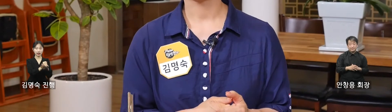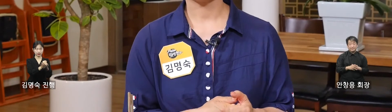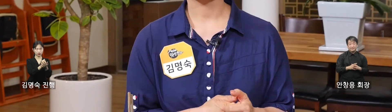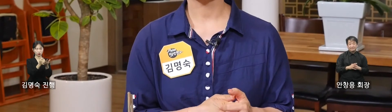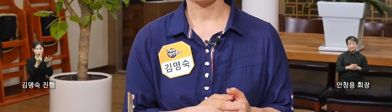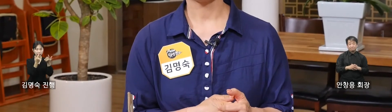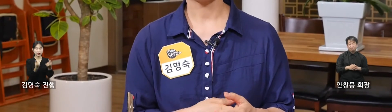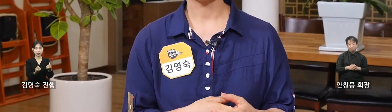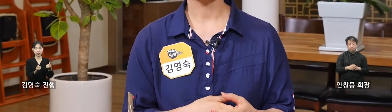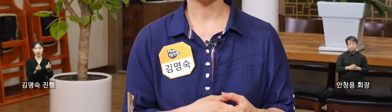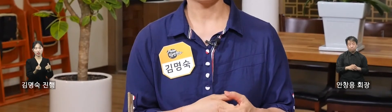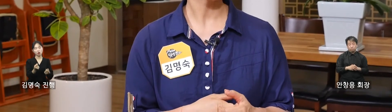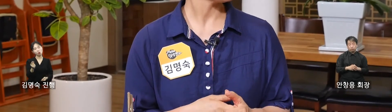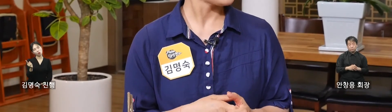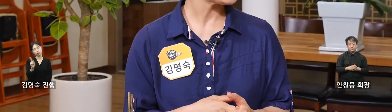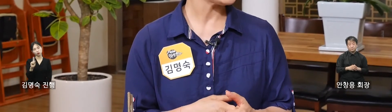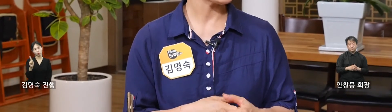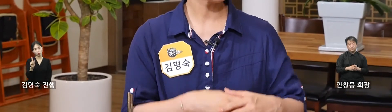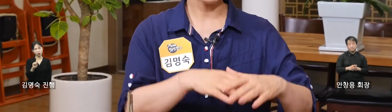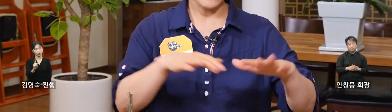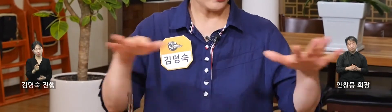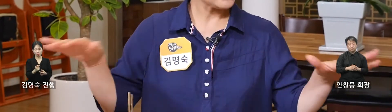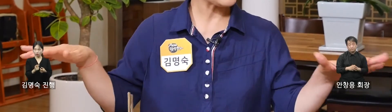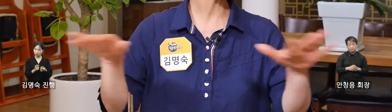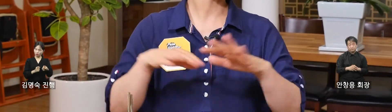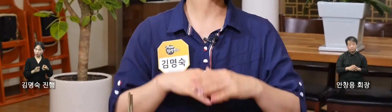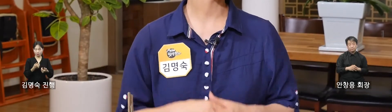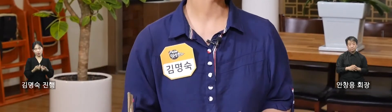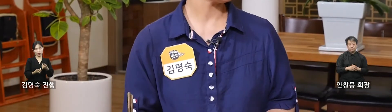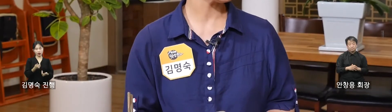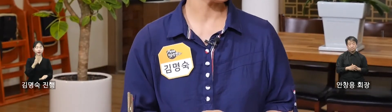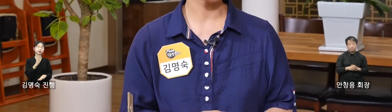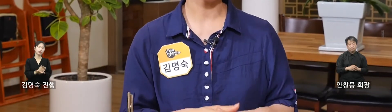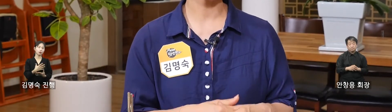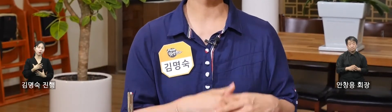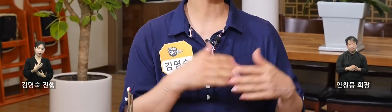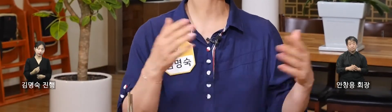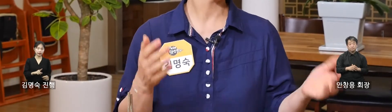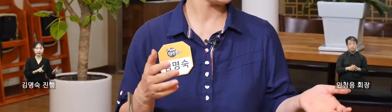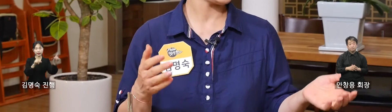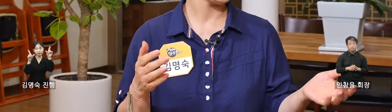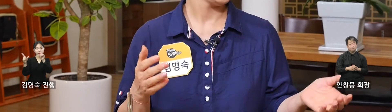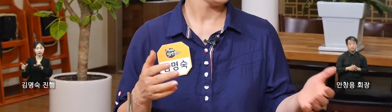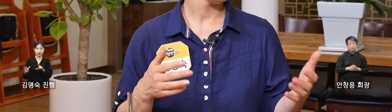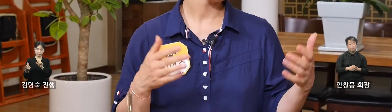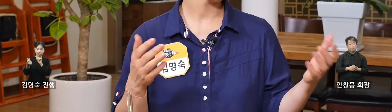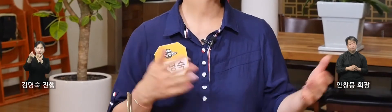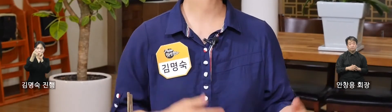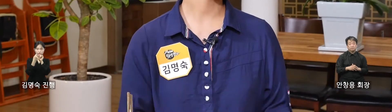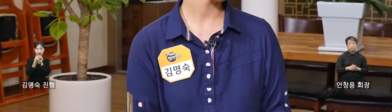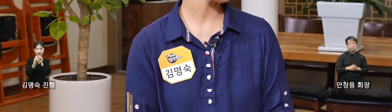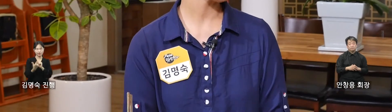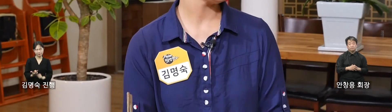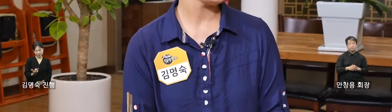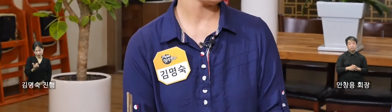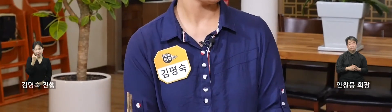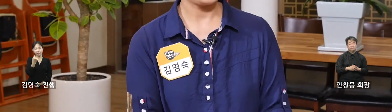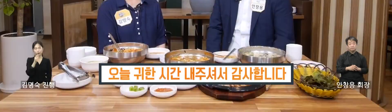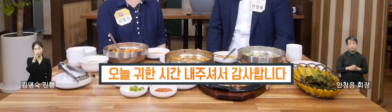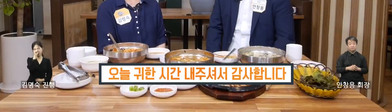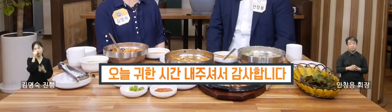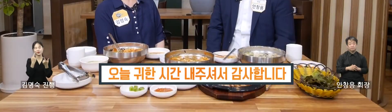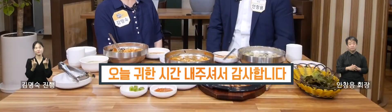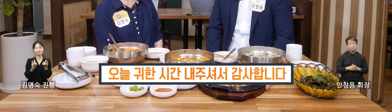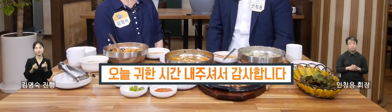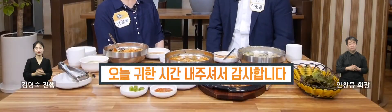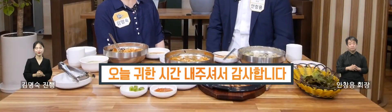비장애인들처럼 그냥 어떤 거리감 없이 그냥 편안하게 생활할 수 있는 그런 날들이 좀 빨리 왔으면 좋겠네요.